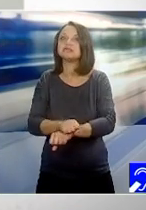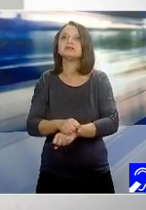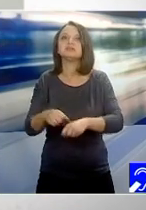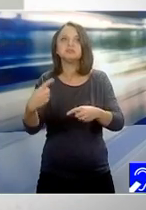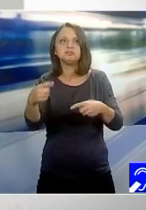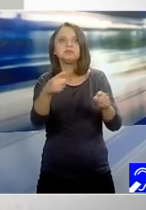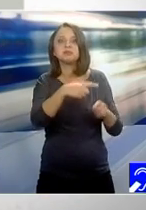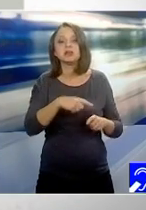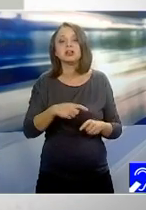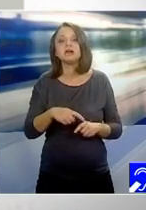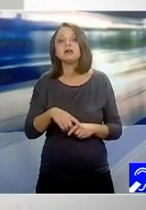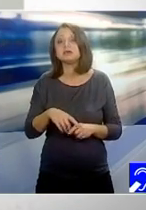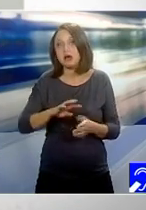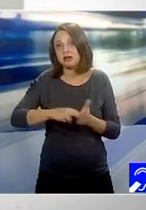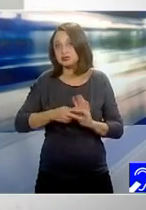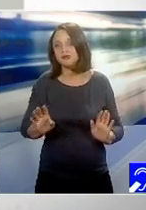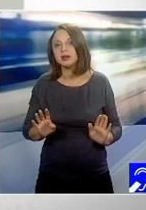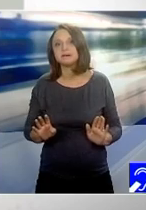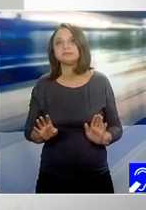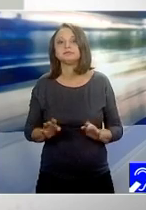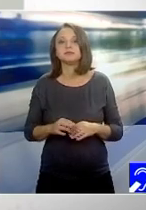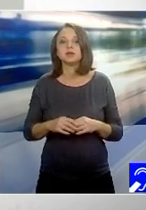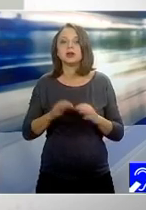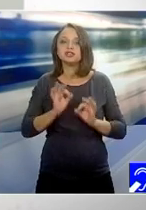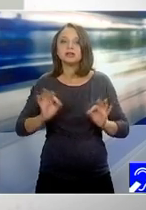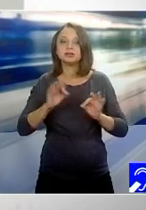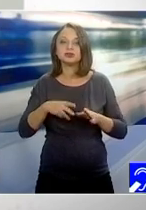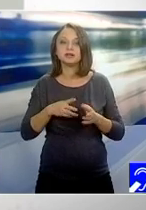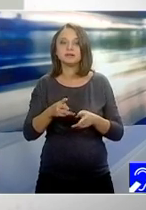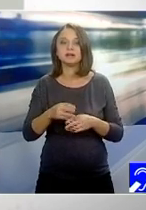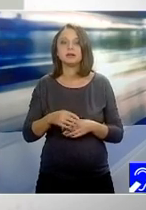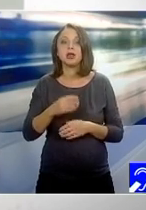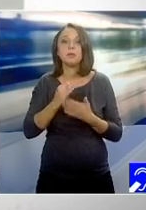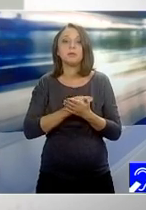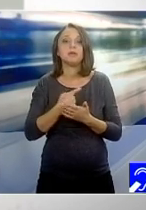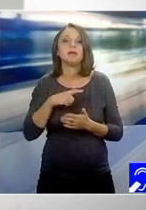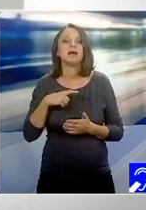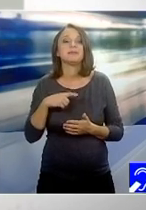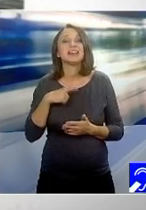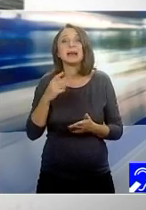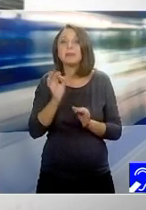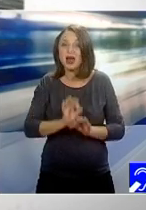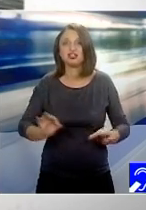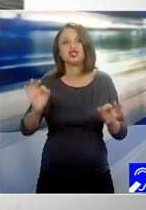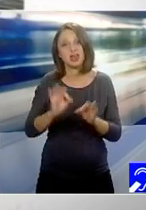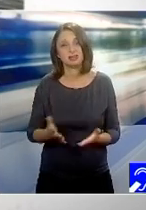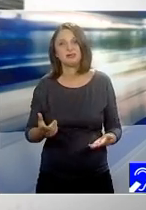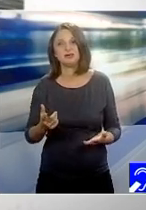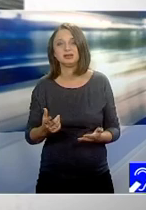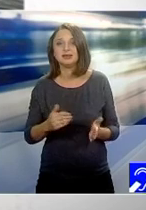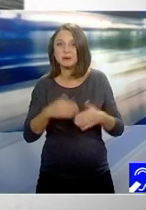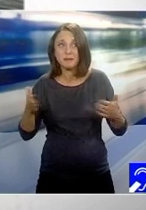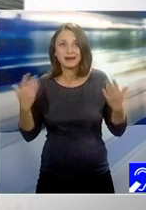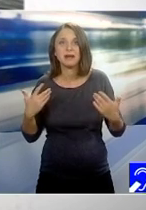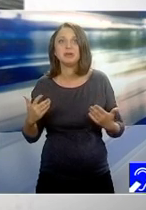încet lucrurile intră într-un făgaș normal. Părerea mea că vedem prea mult în negru. Asta e problema. Dacă pot să recupera paguba, deci... Poftim?